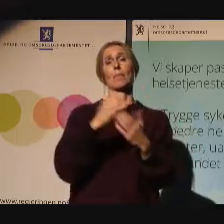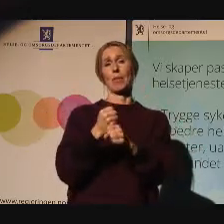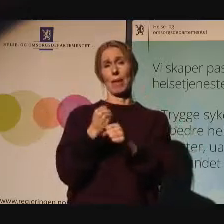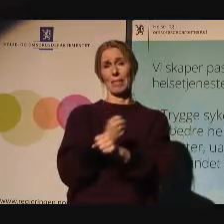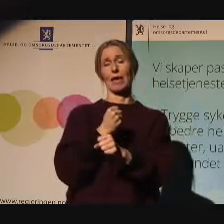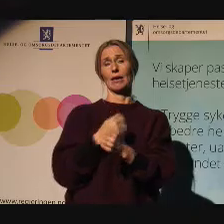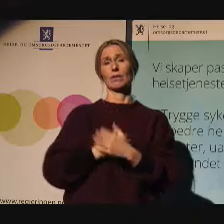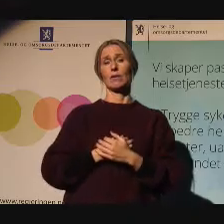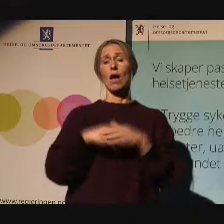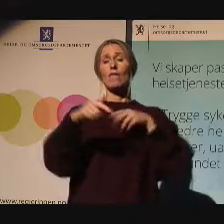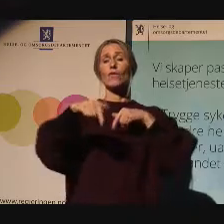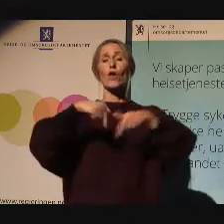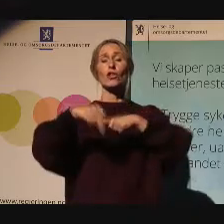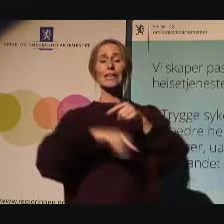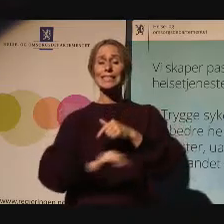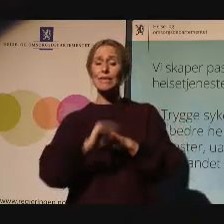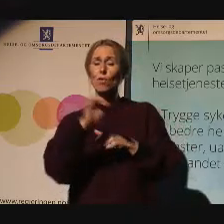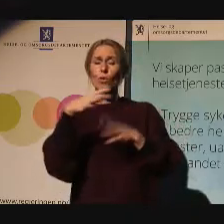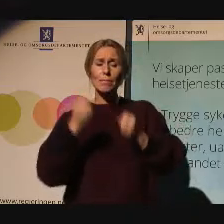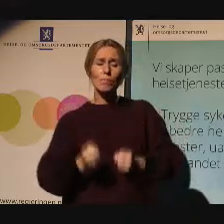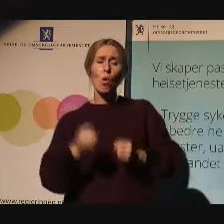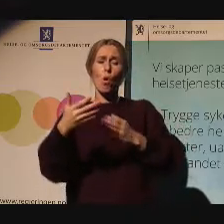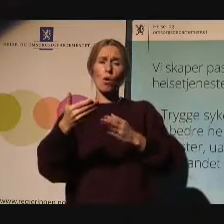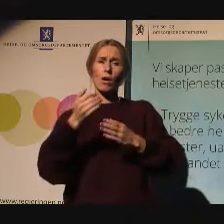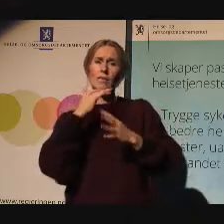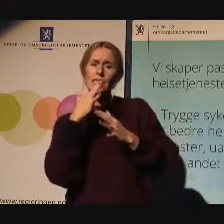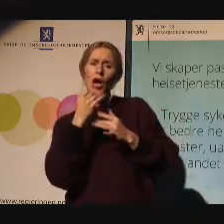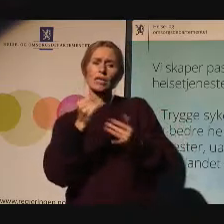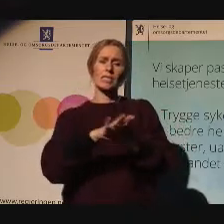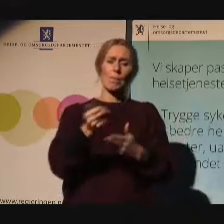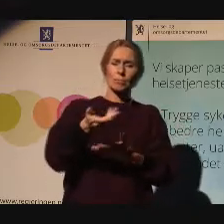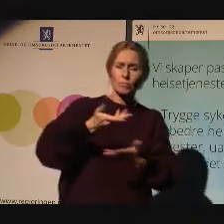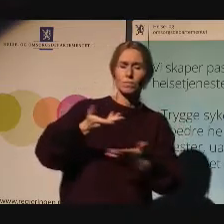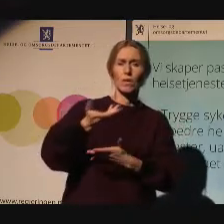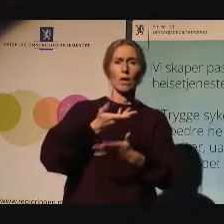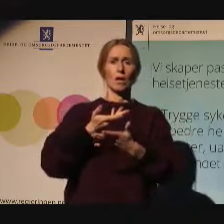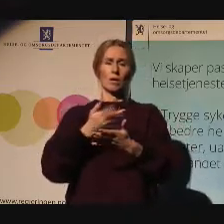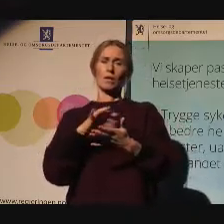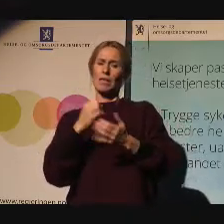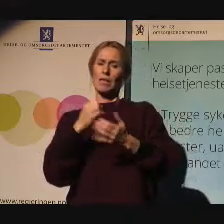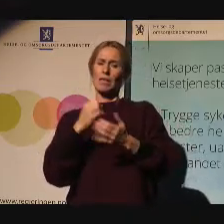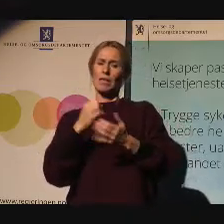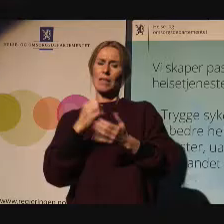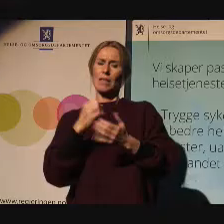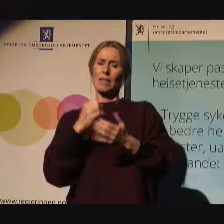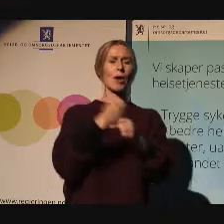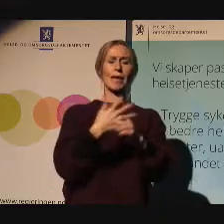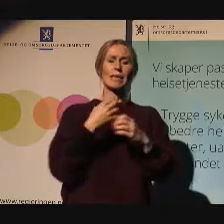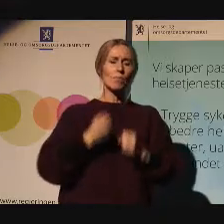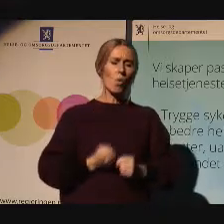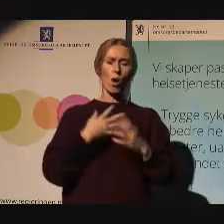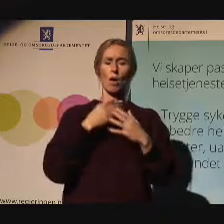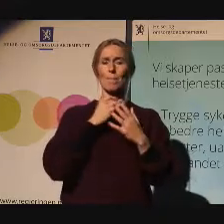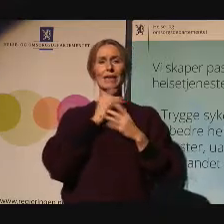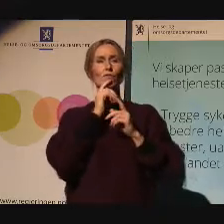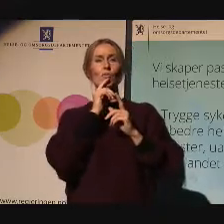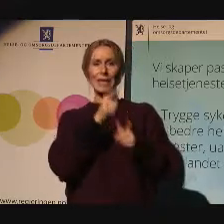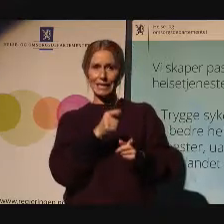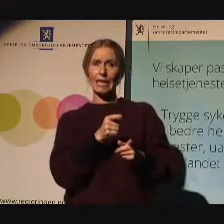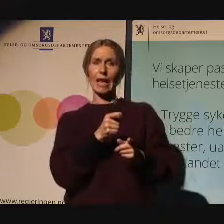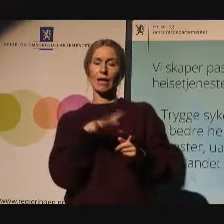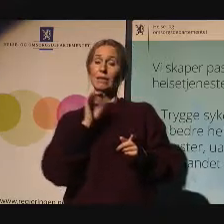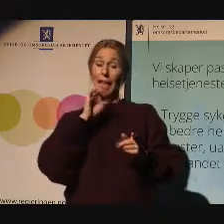Og forvaltningsnivåene, de må snakke sammen. Samarbeidet mellom sektorene må bli mer forpliktende, noe som er